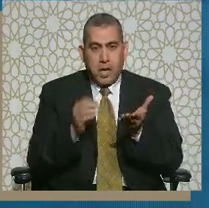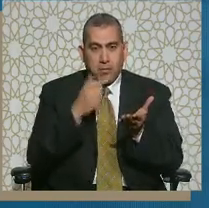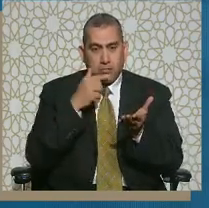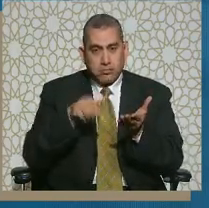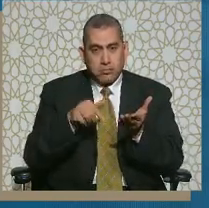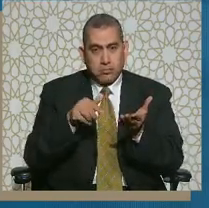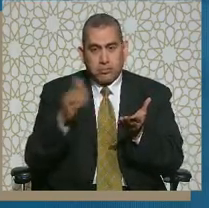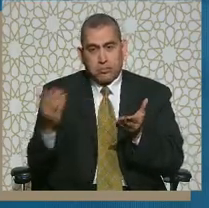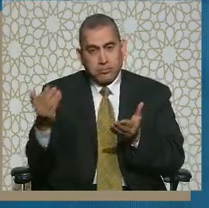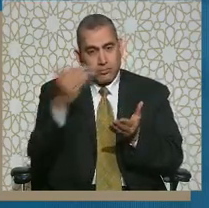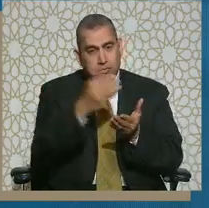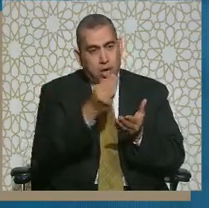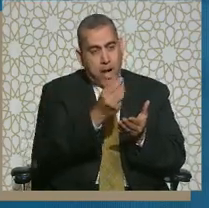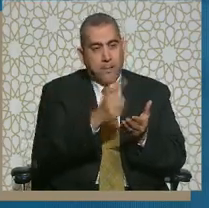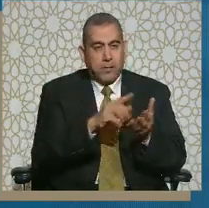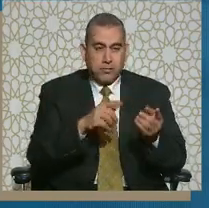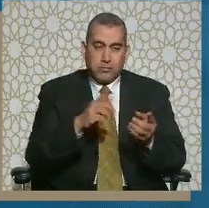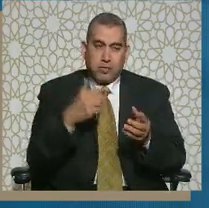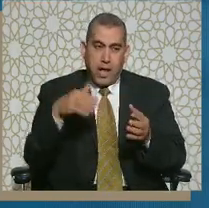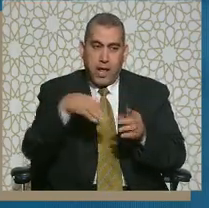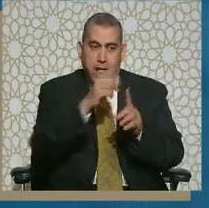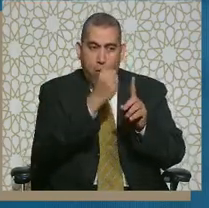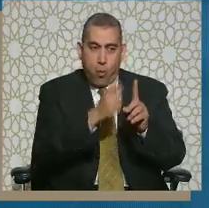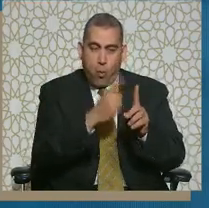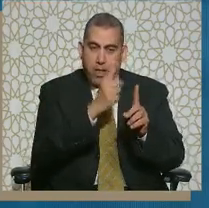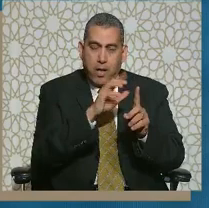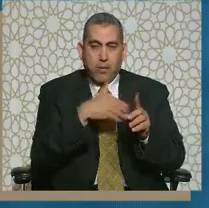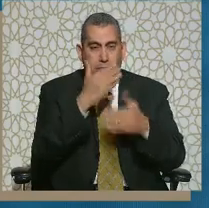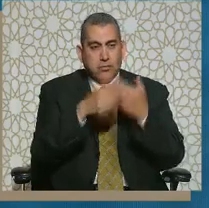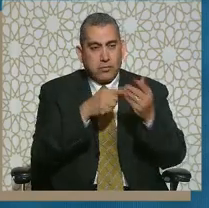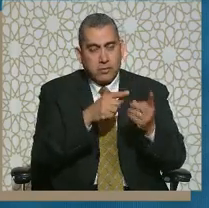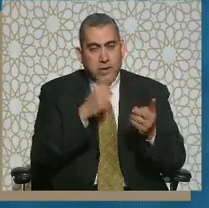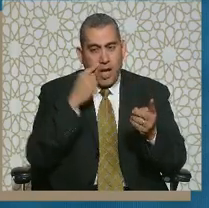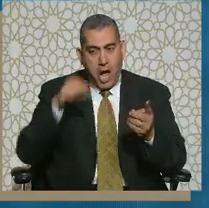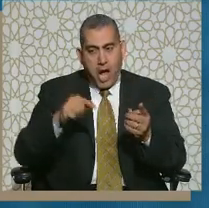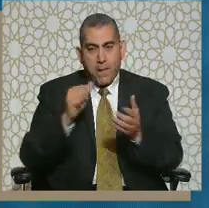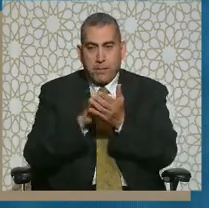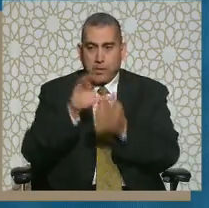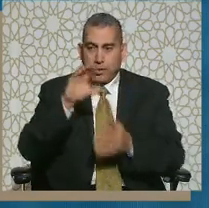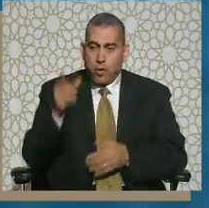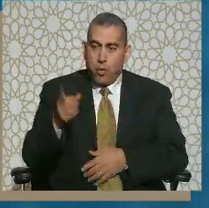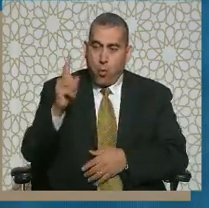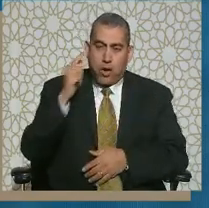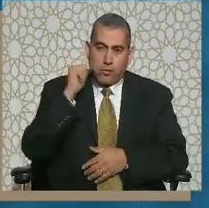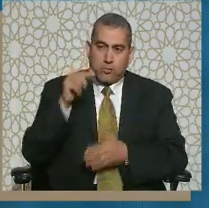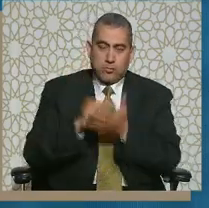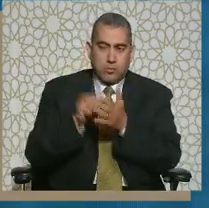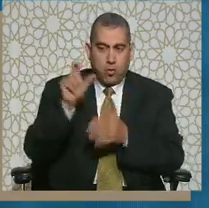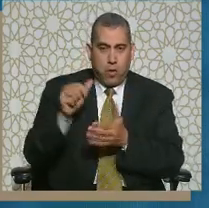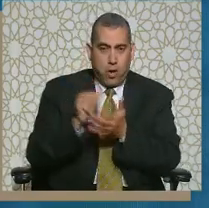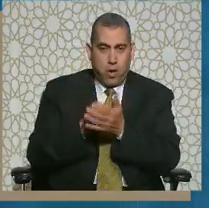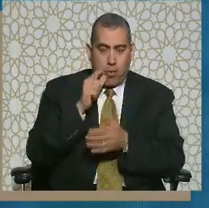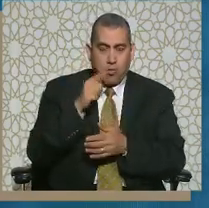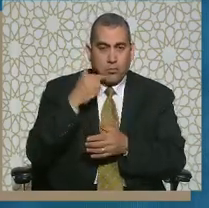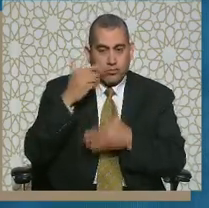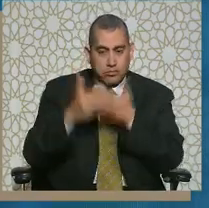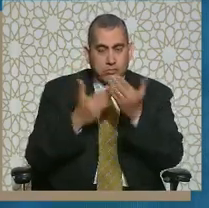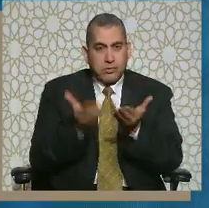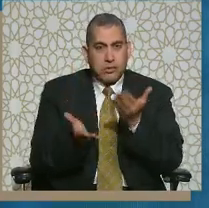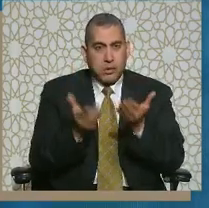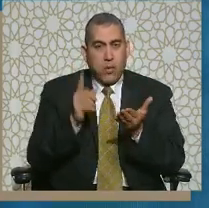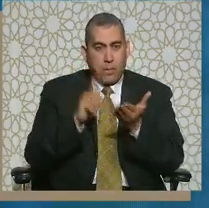يسوا حضرتك وما يسيبش لوحدك وهي كمان تعيش حياتها بشيء من الخصوصيه وهو ده التوازن